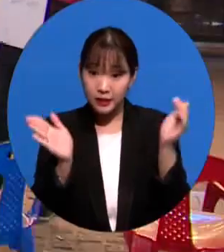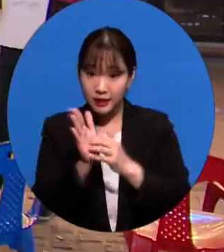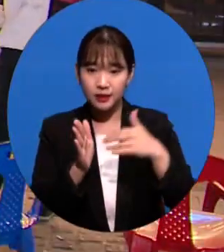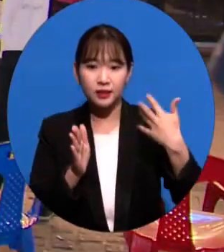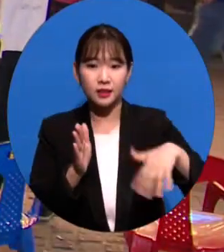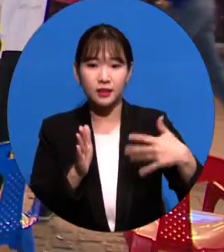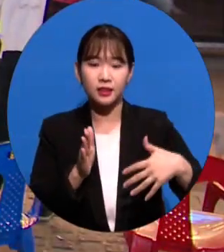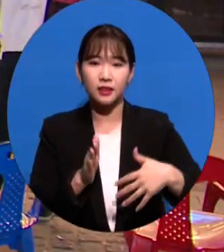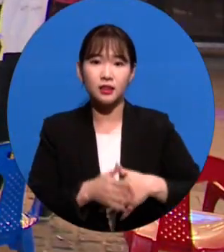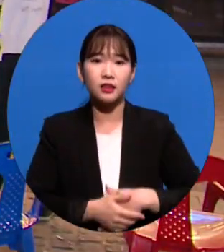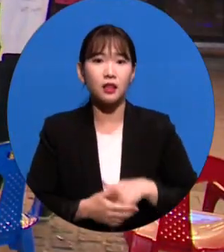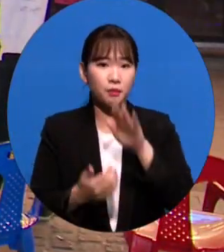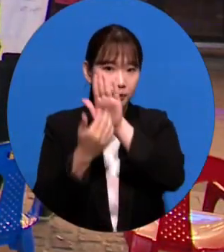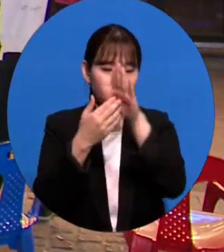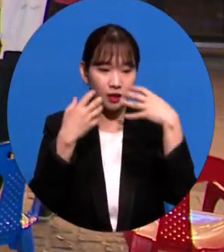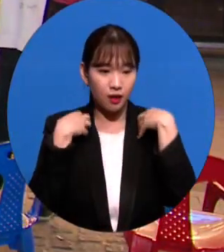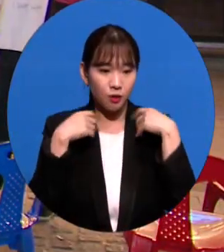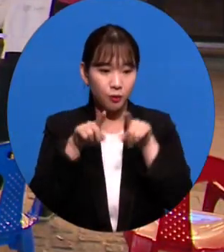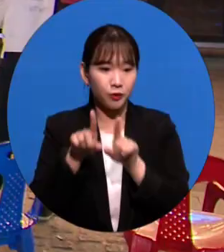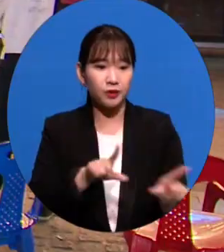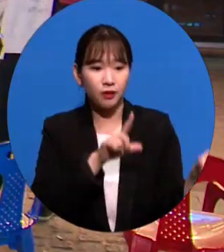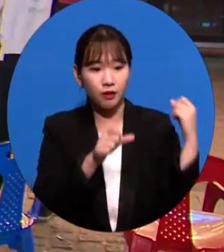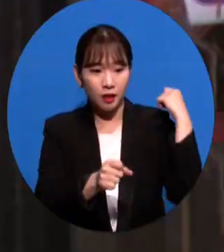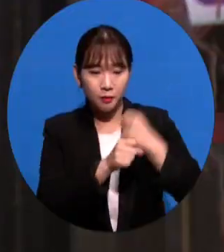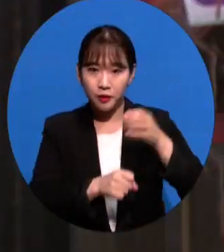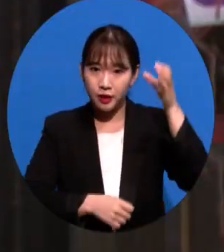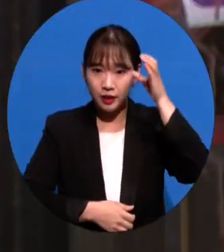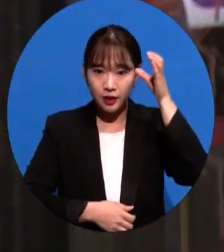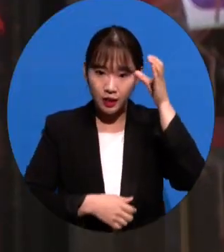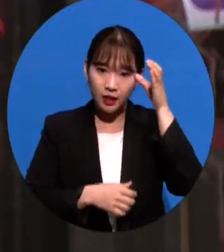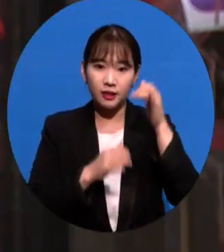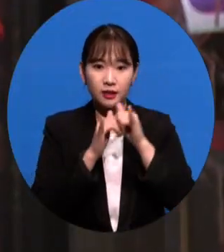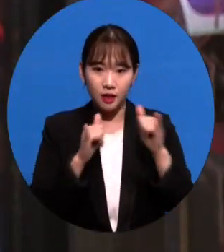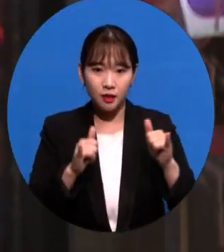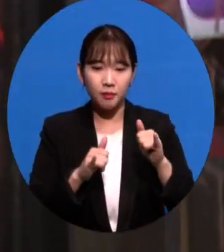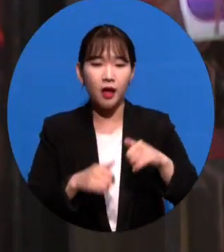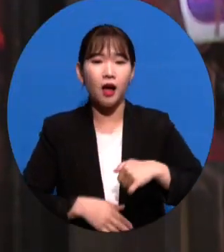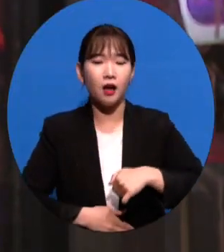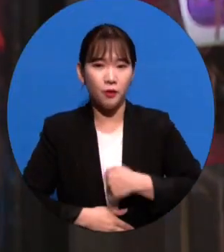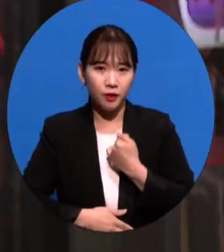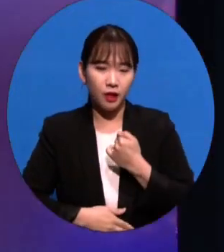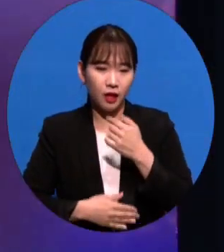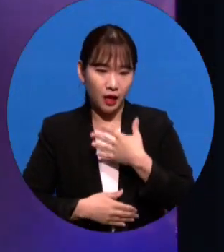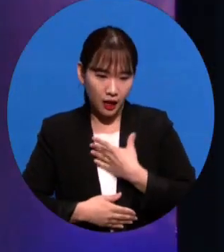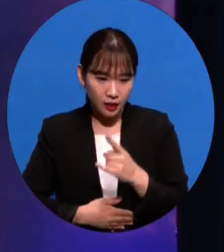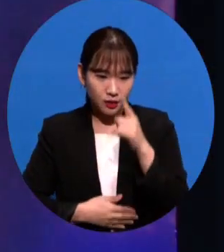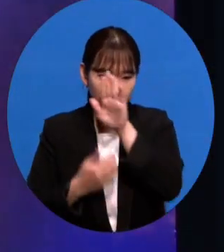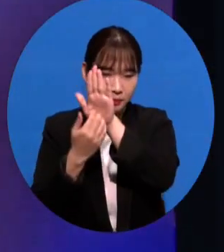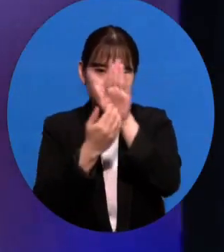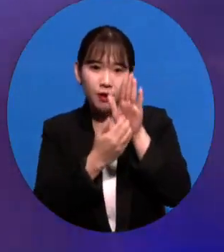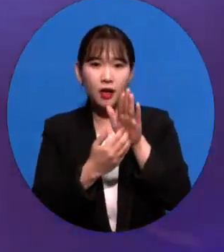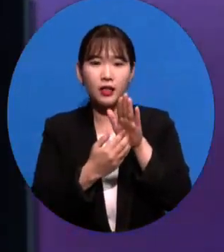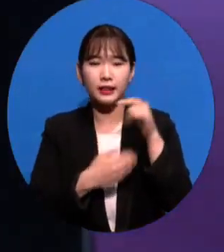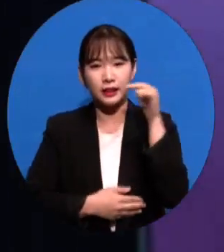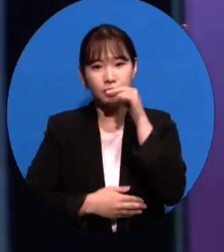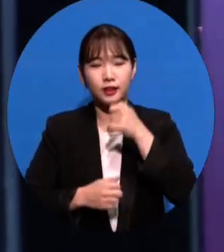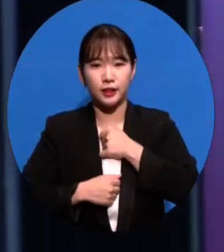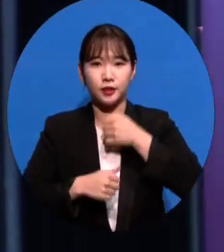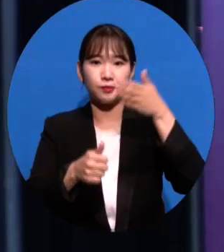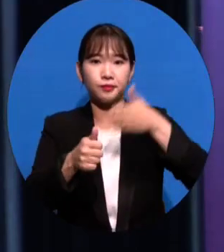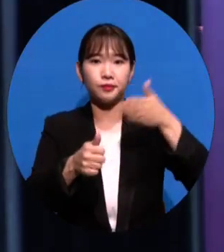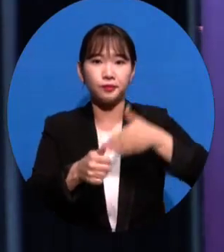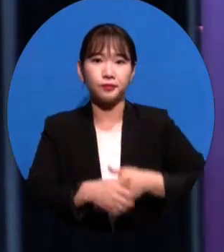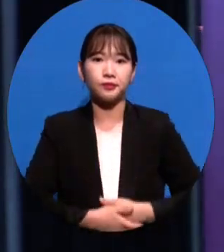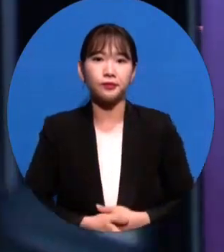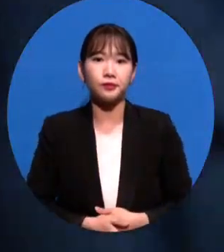아닙니다. 방역 당국은 일상으로 회복을 기대하는 만큼 셀프 방역도 철저히 준수해줄 것을 당부했습니다. MBC